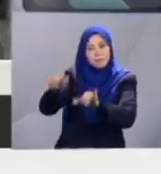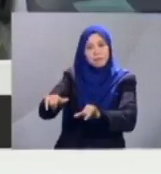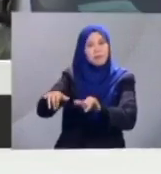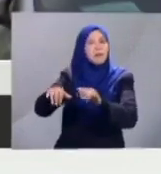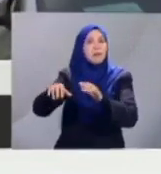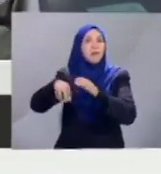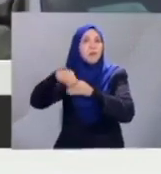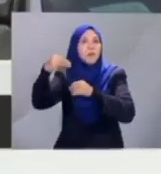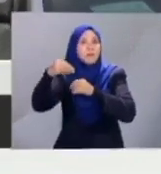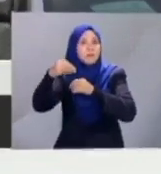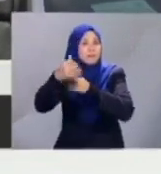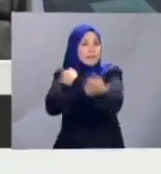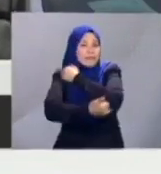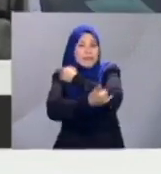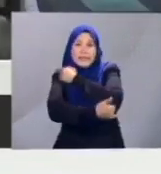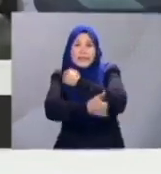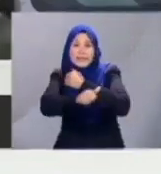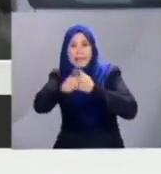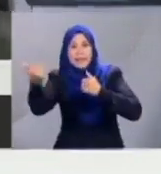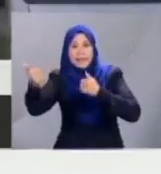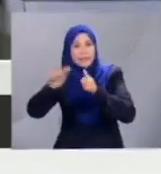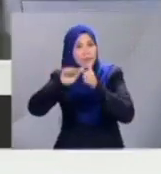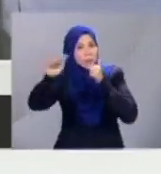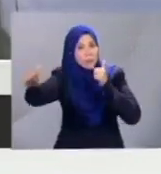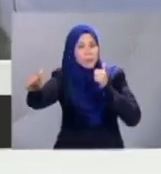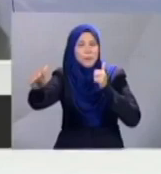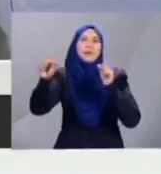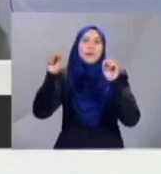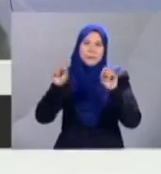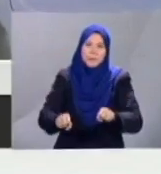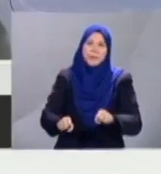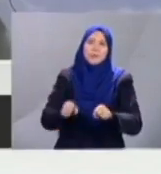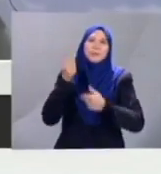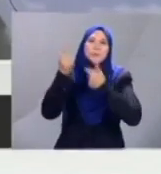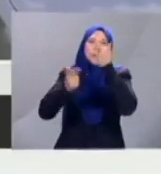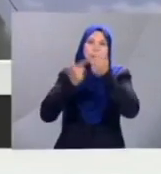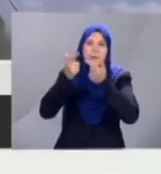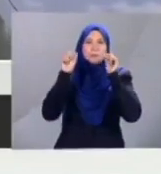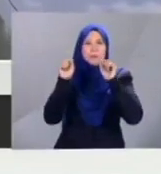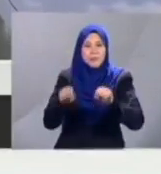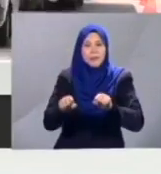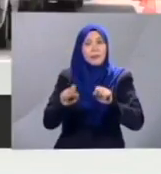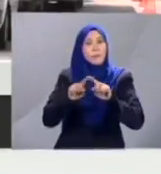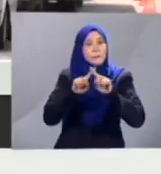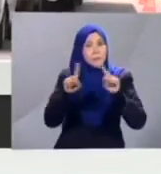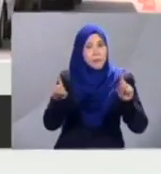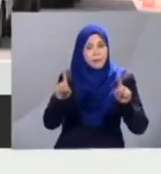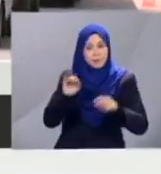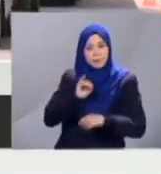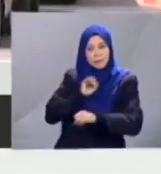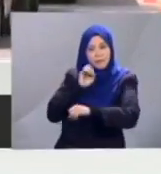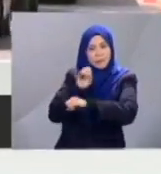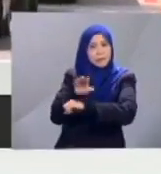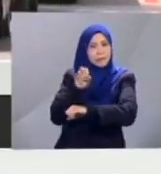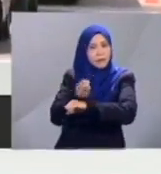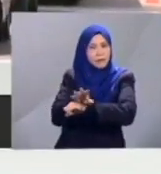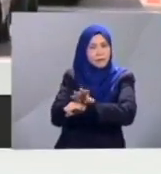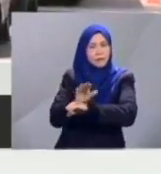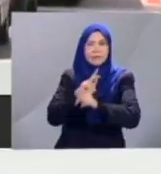lain, bolehlah berbuat demikian. Alhamdulillah. Cuma nasihat saya, sentiasalah jaga kebersihan